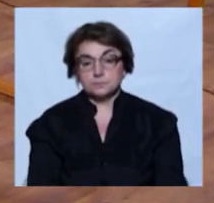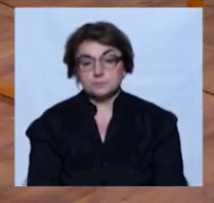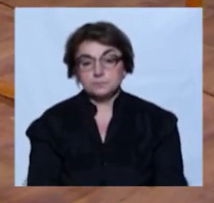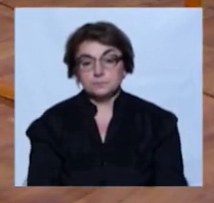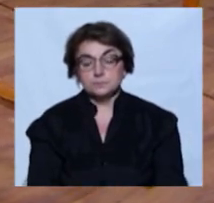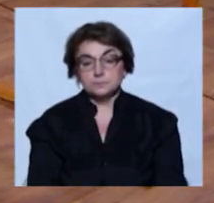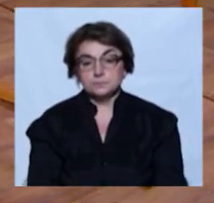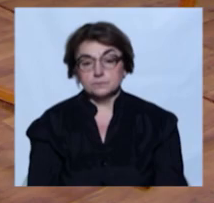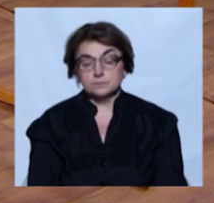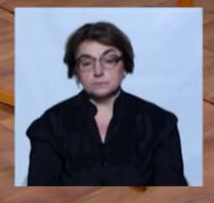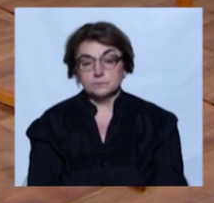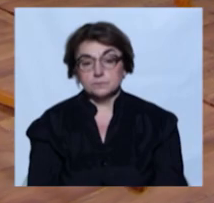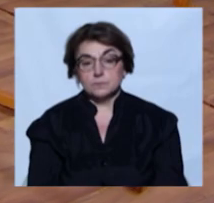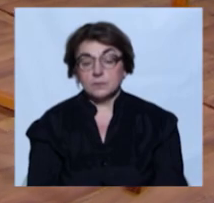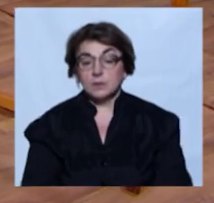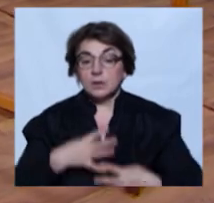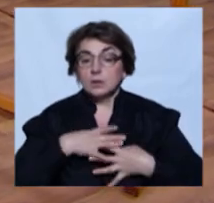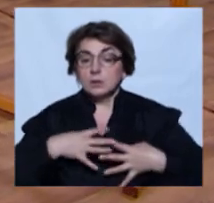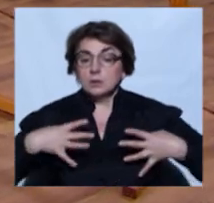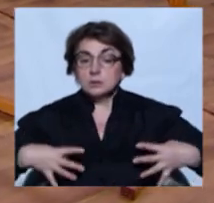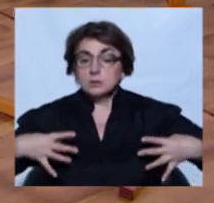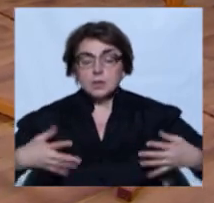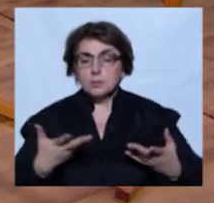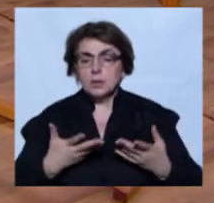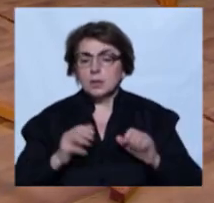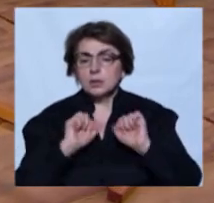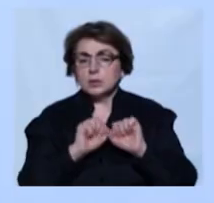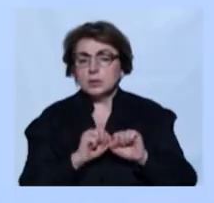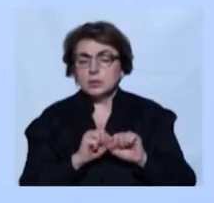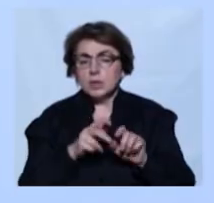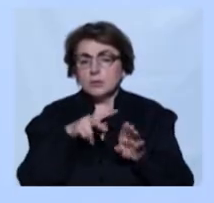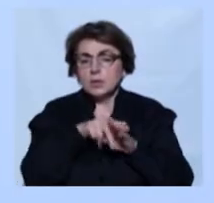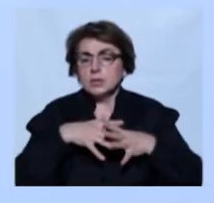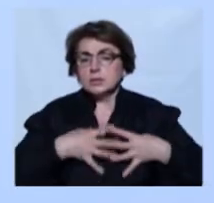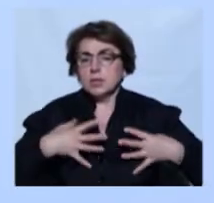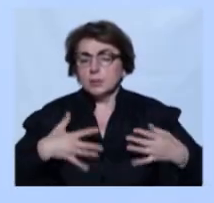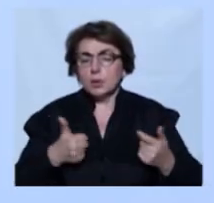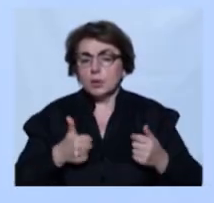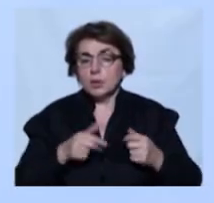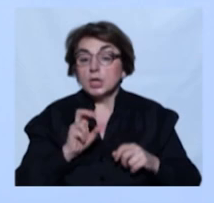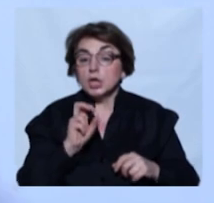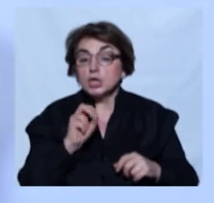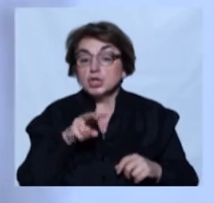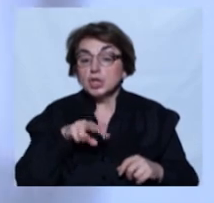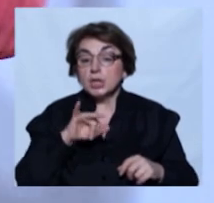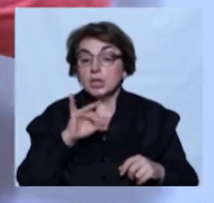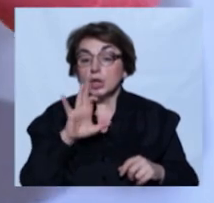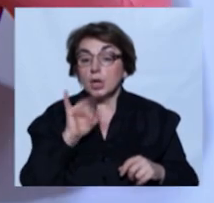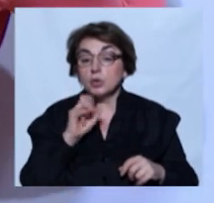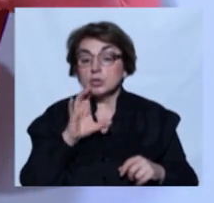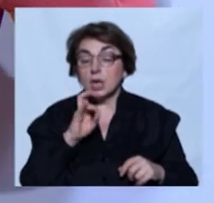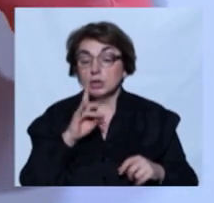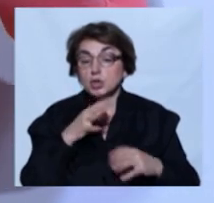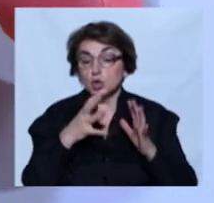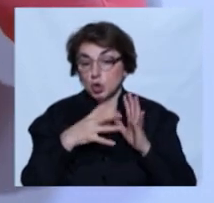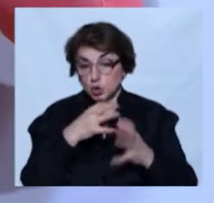ეკლები. კი ბატონო, ზებრა რით იცავს თავს? ის როგორი ცხოველია? ის არის ჩლიქოსანი ცხოველი, ამიტომ ჩლიქი